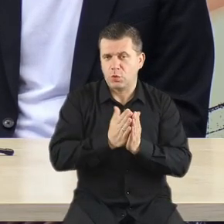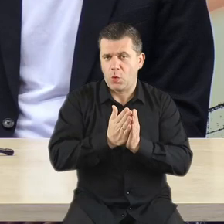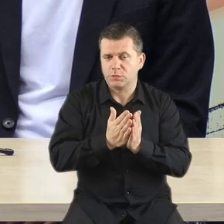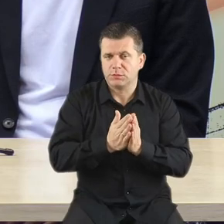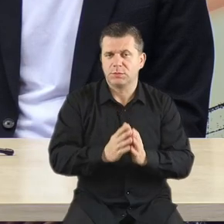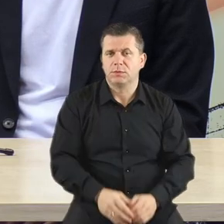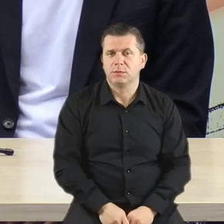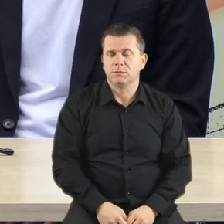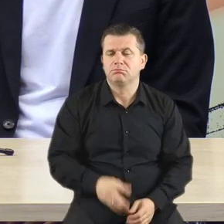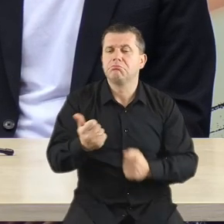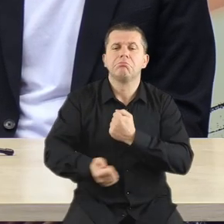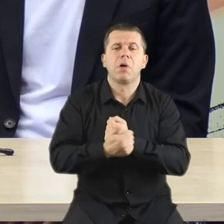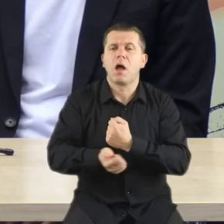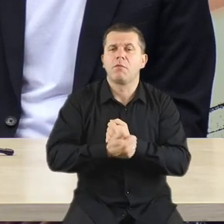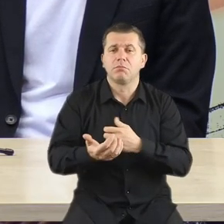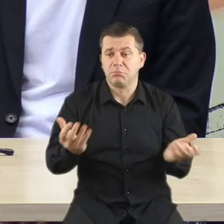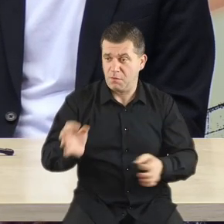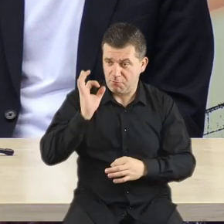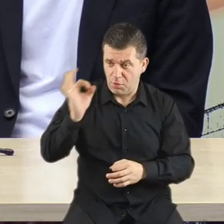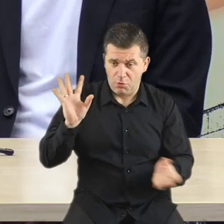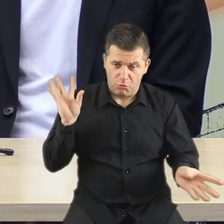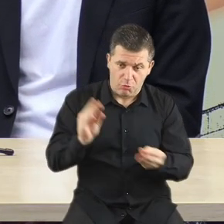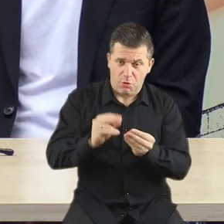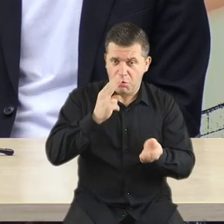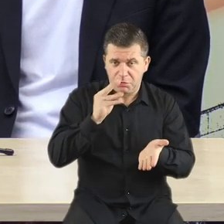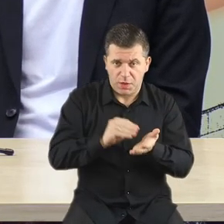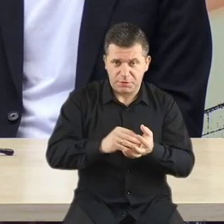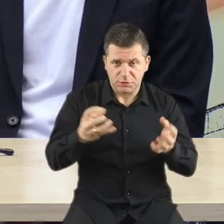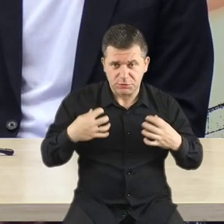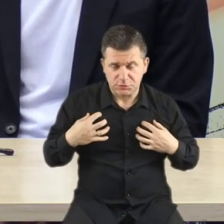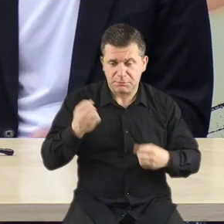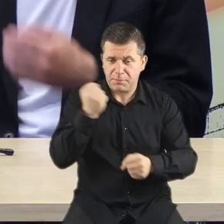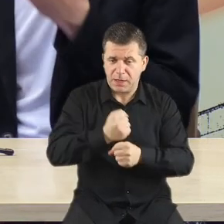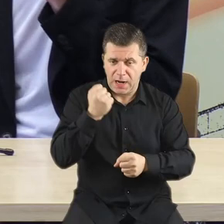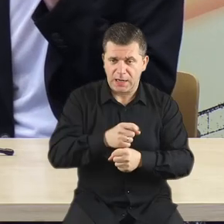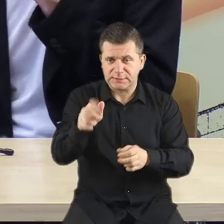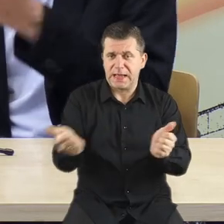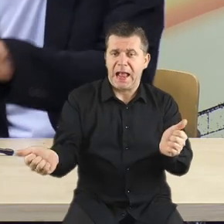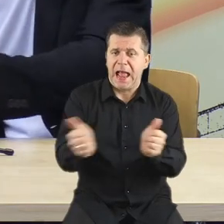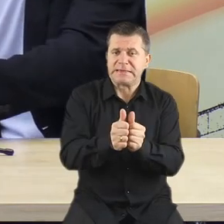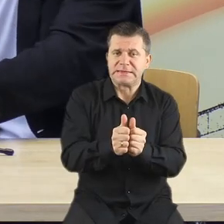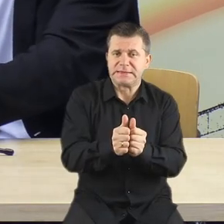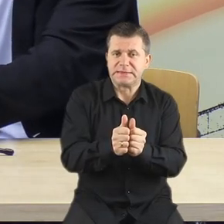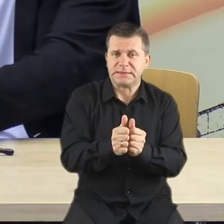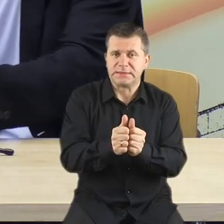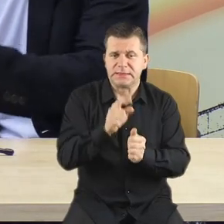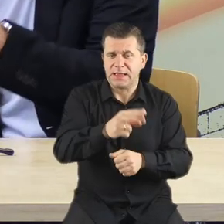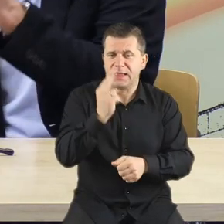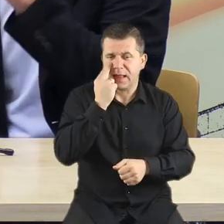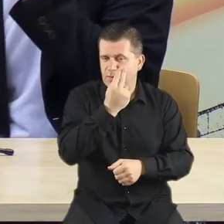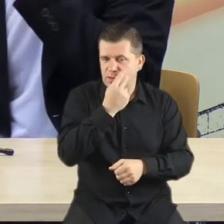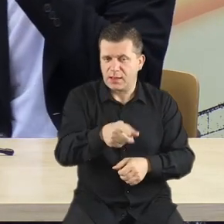powieści przyczyniły się pańskie doświadczenia w pracy jako asystenta niewidomej